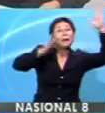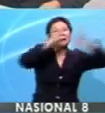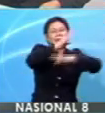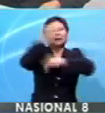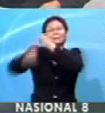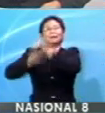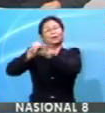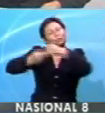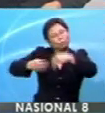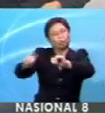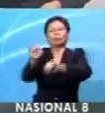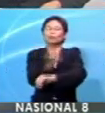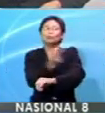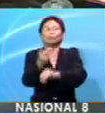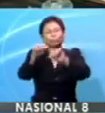serta